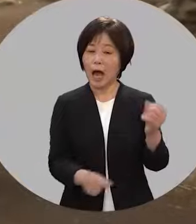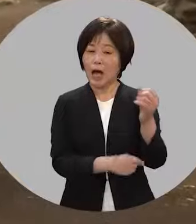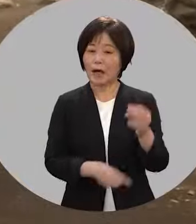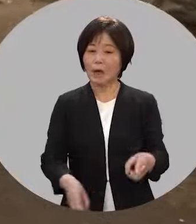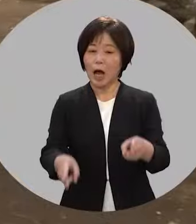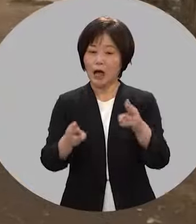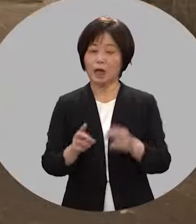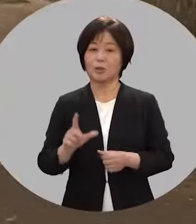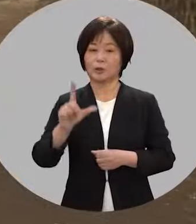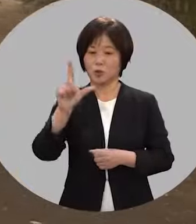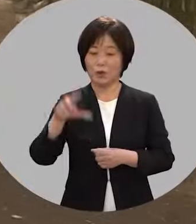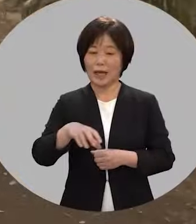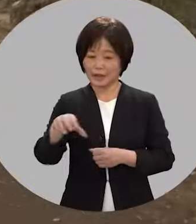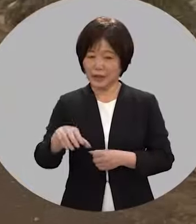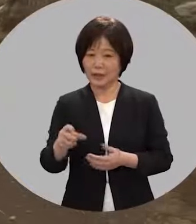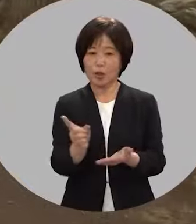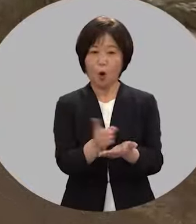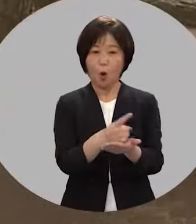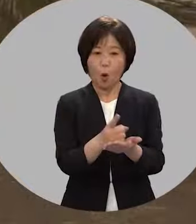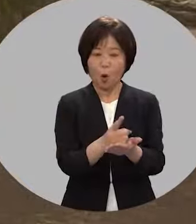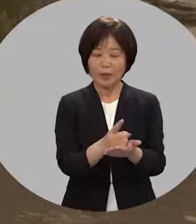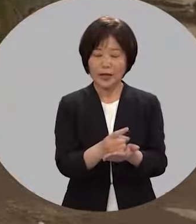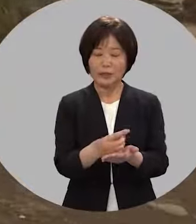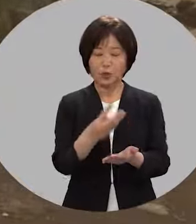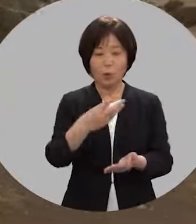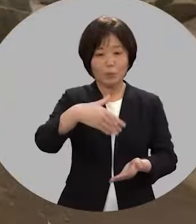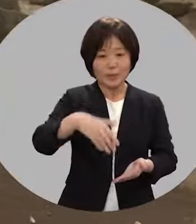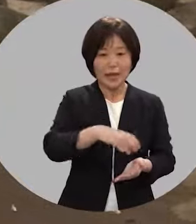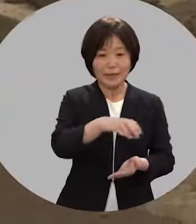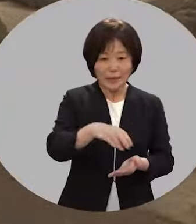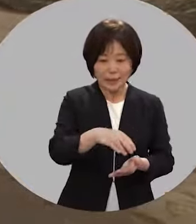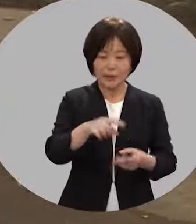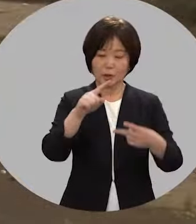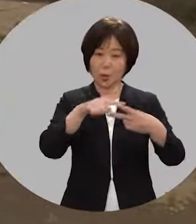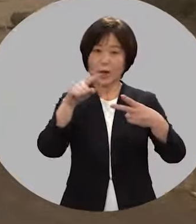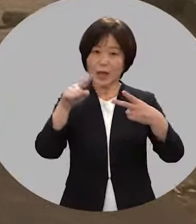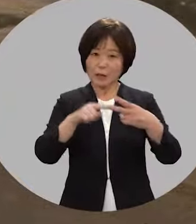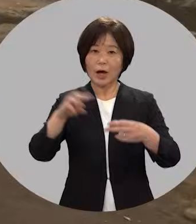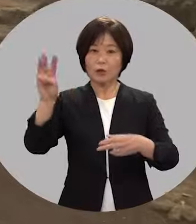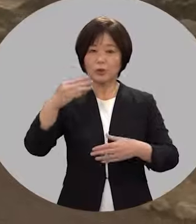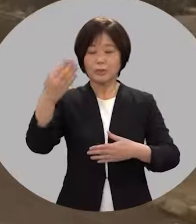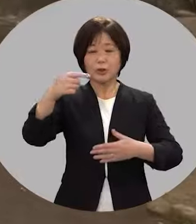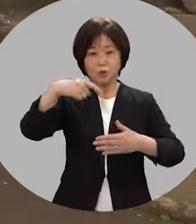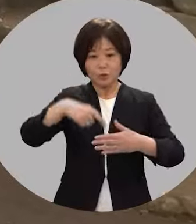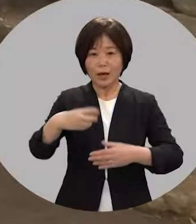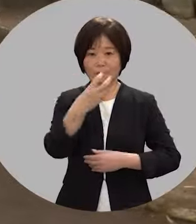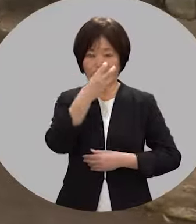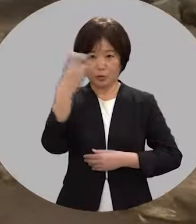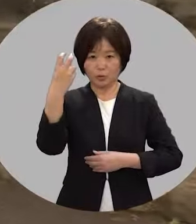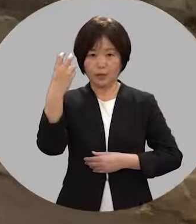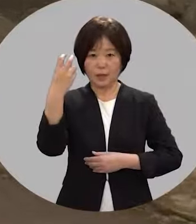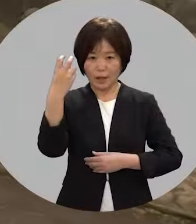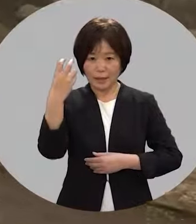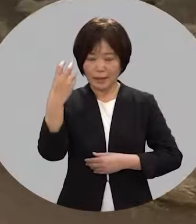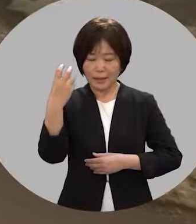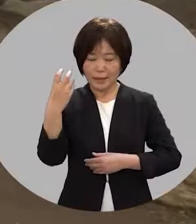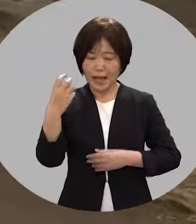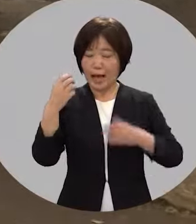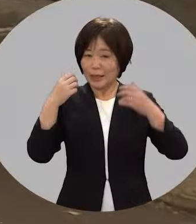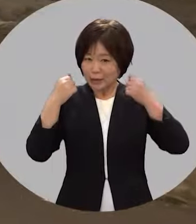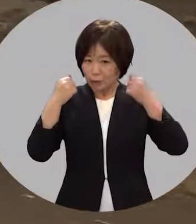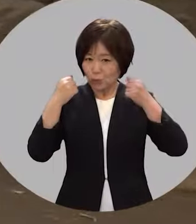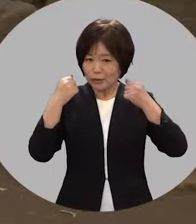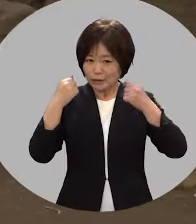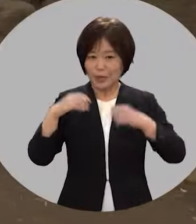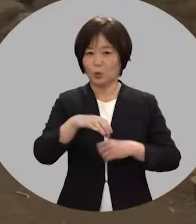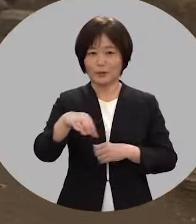鎌倉橋上遺跡、法南町峰遺跡群、これらは杉並区内から発掘された弥生時代